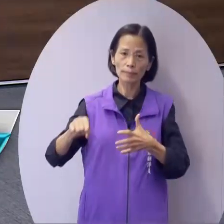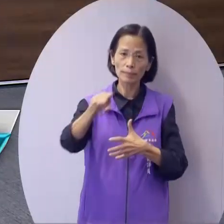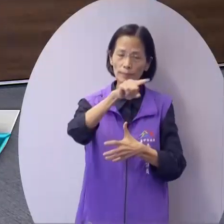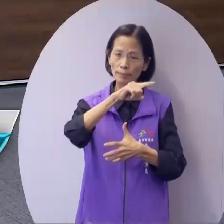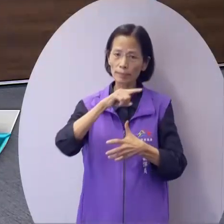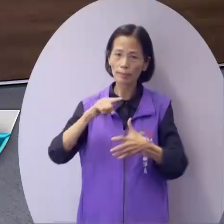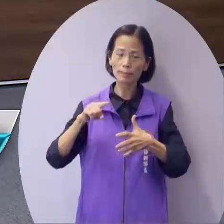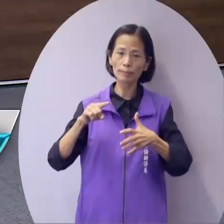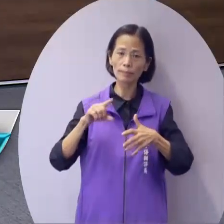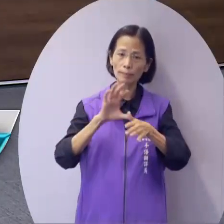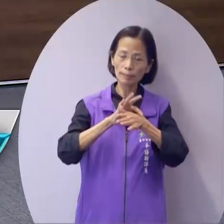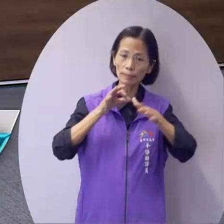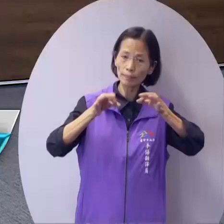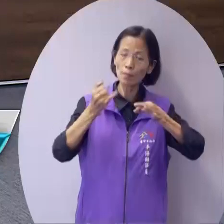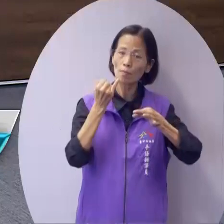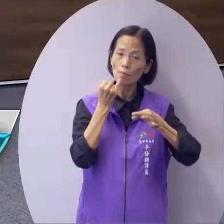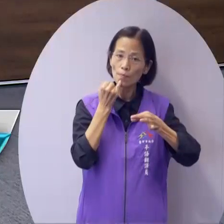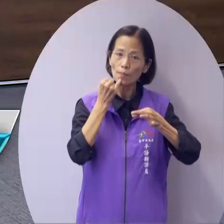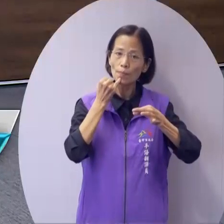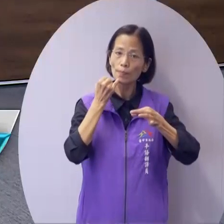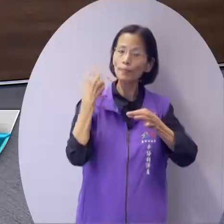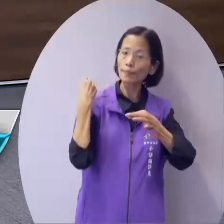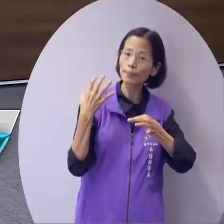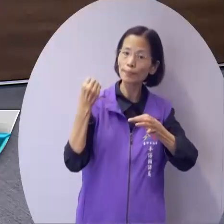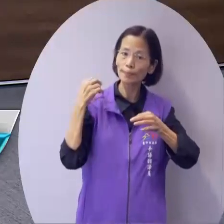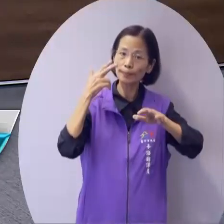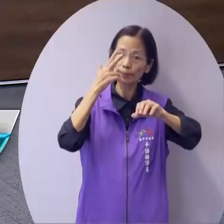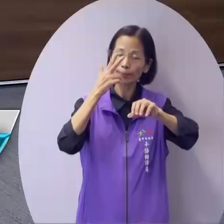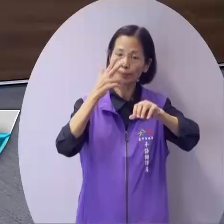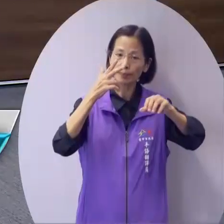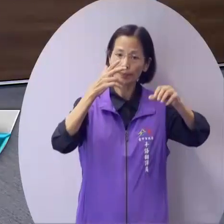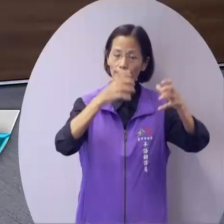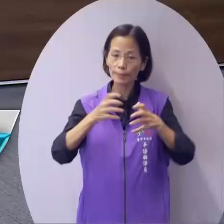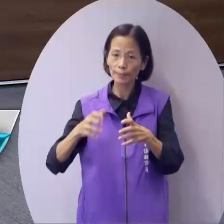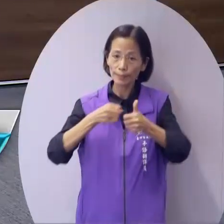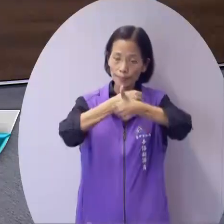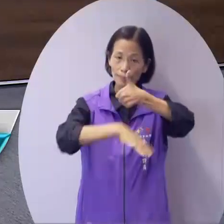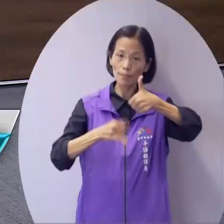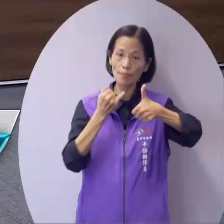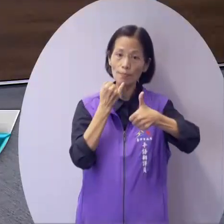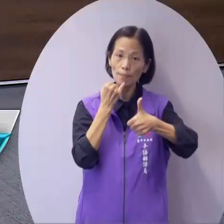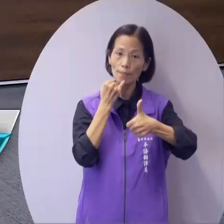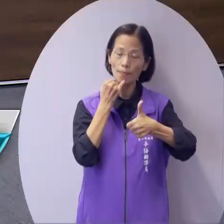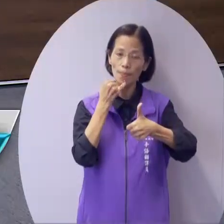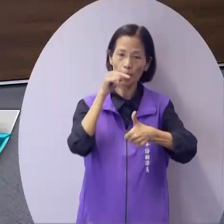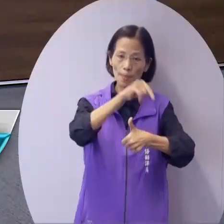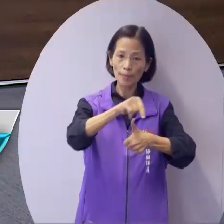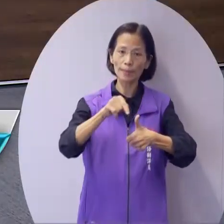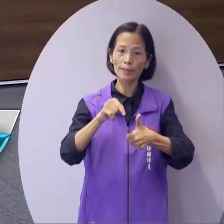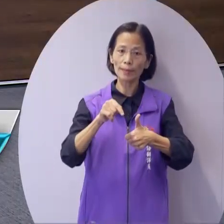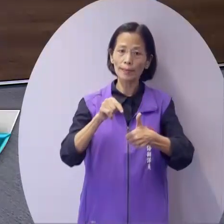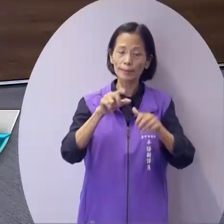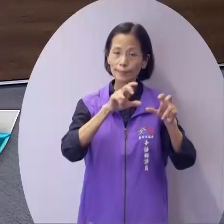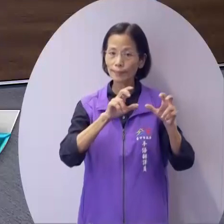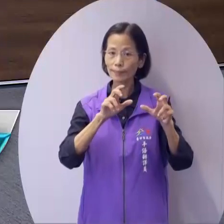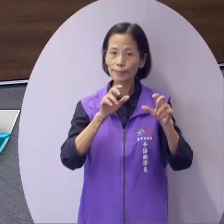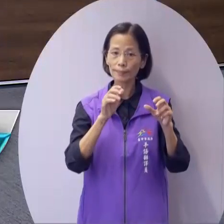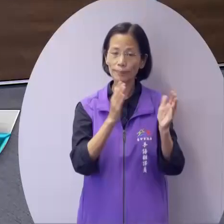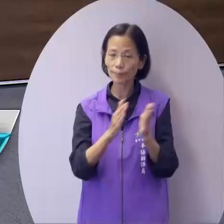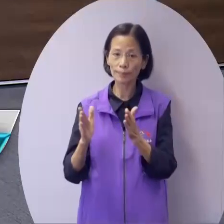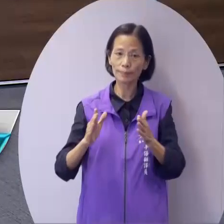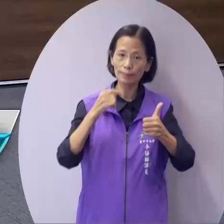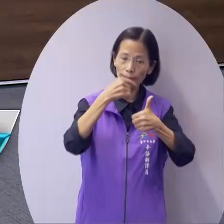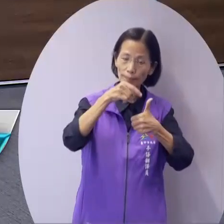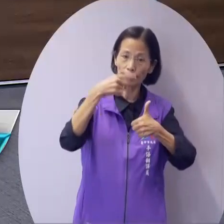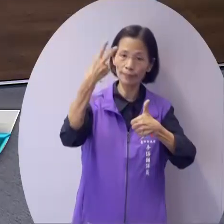品市场有更完善的现代化的冷链系统，强化毛猪主体的一个处理异能及交